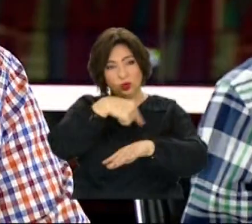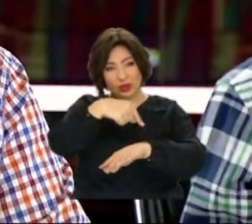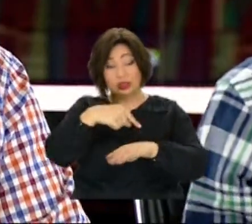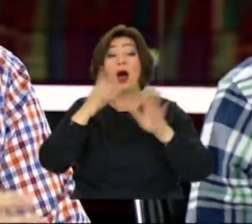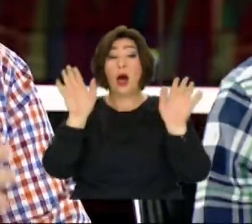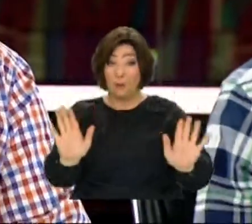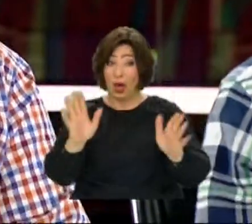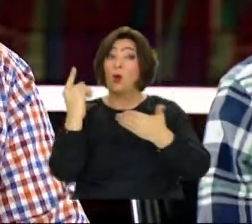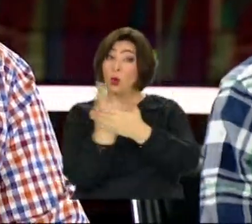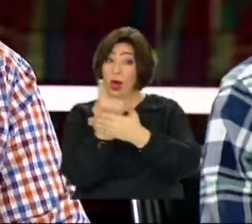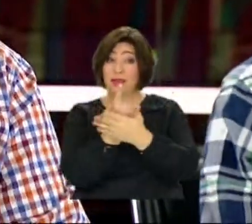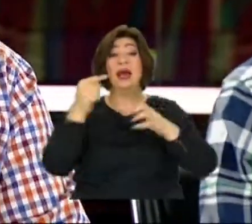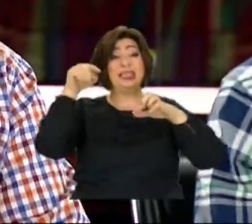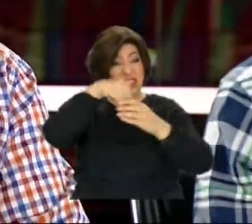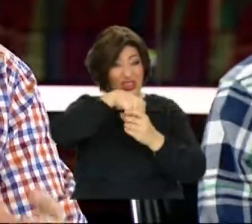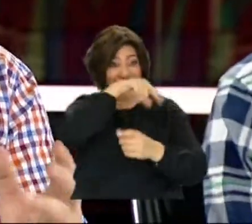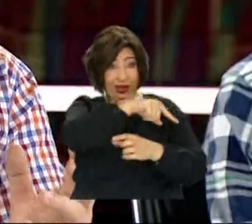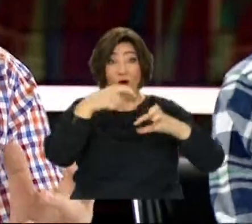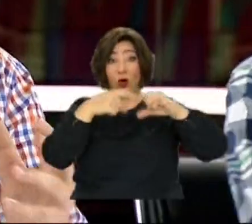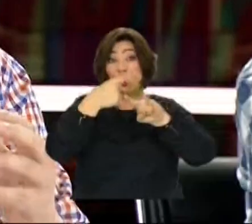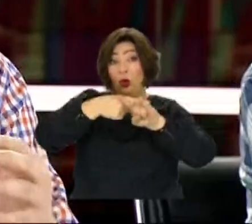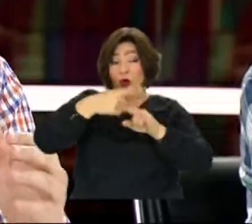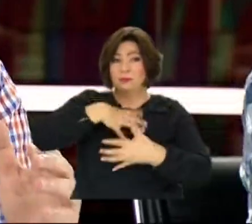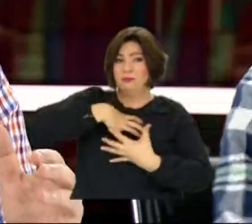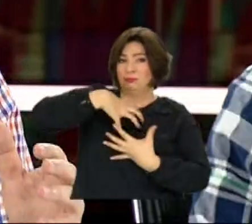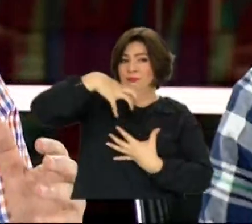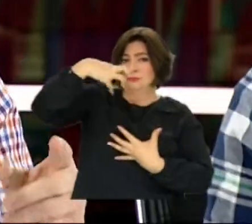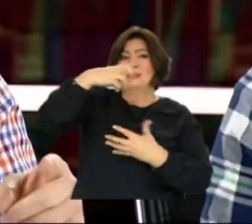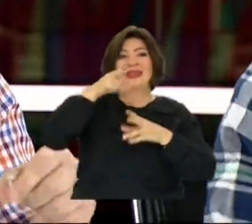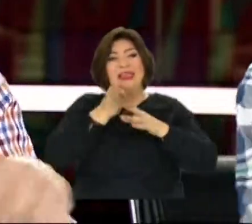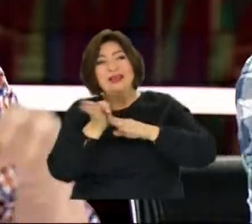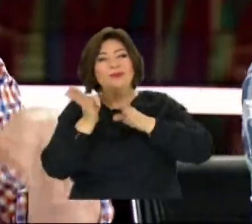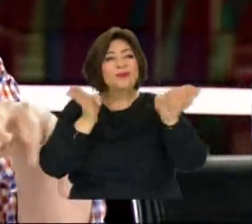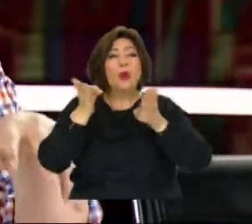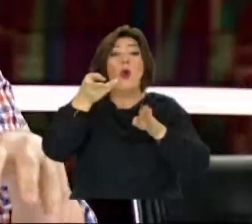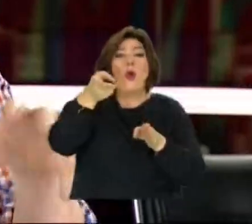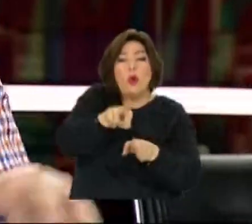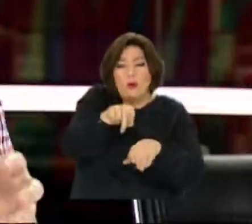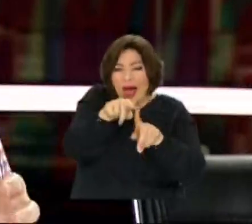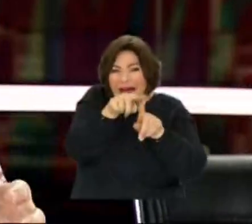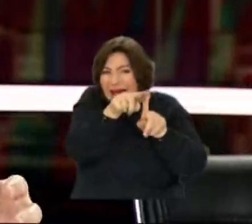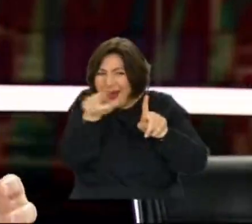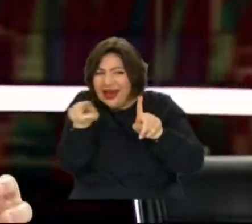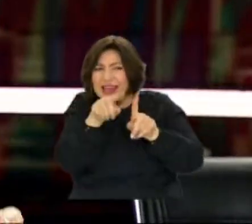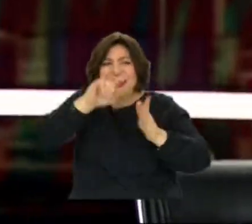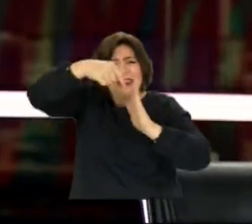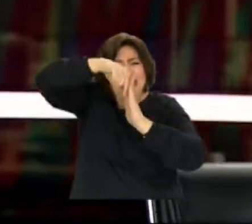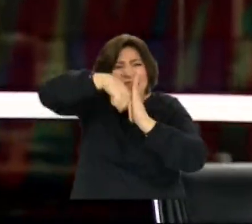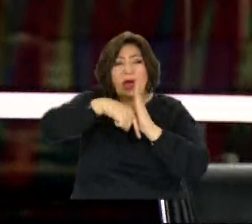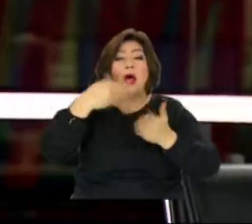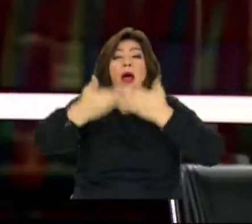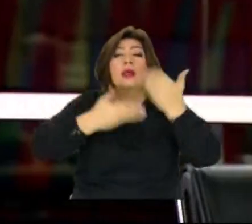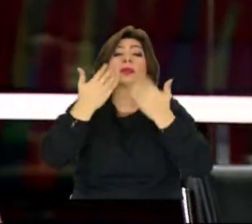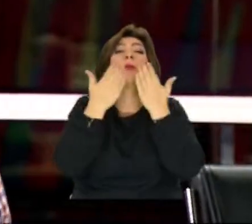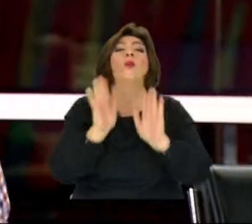Kur'an'da ruhun bedenden ayrılması, belli bir yerde gitmesi etmesi şeklinde o andaki ölüm anıyla ilgili o tarz bir detaylı bir anlatım yok